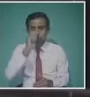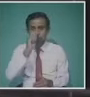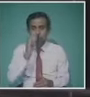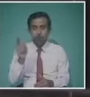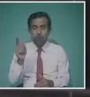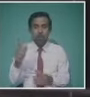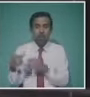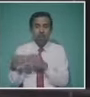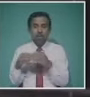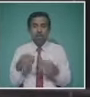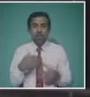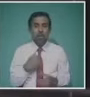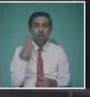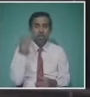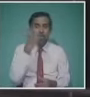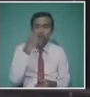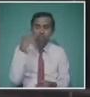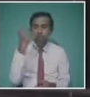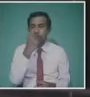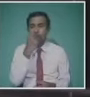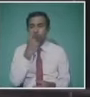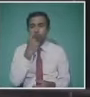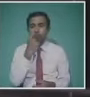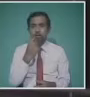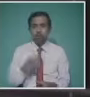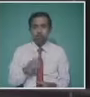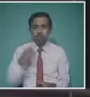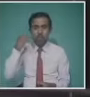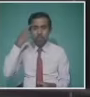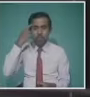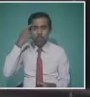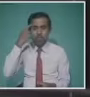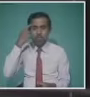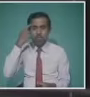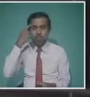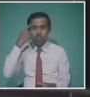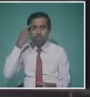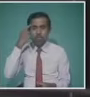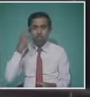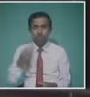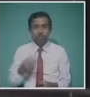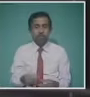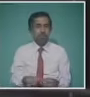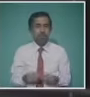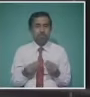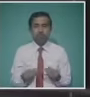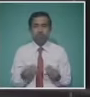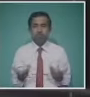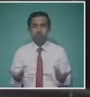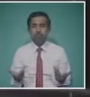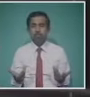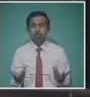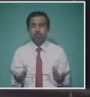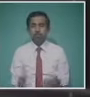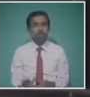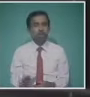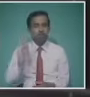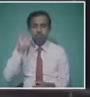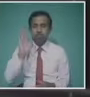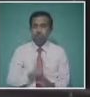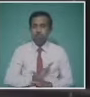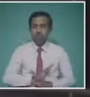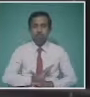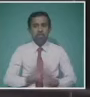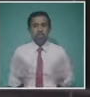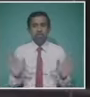අපතිතුමාලා කට්ටිය මාව හොයනවා මං හිතුවා මේකට නම් දෙන්නෙම නැහැ අත උස්සන්නෙම